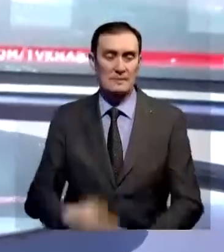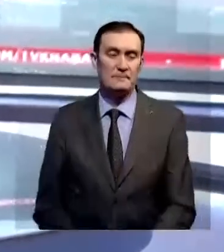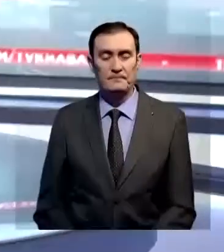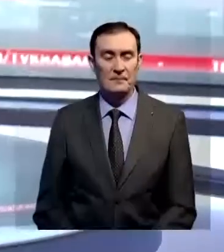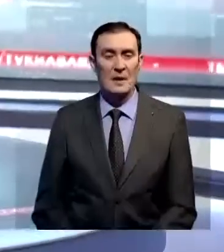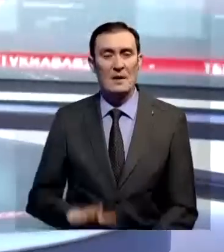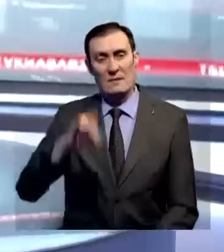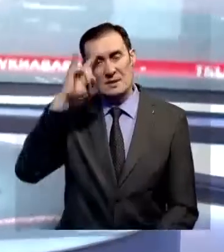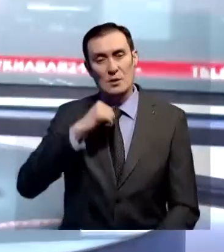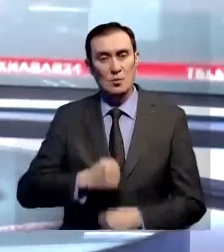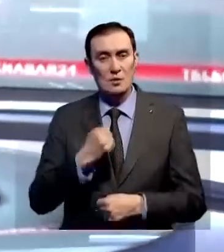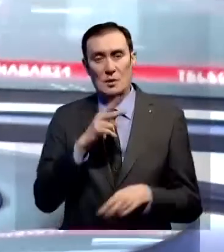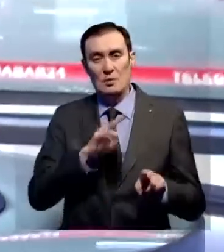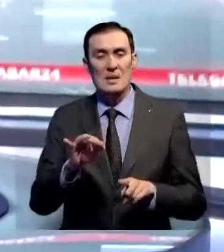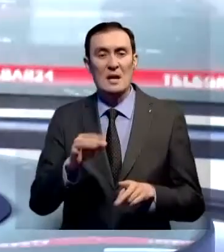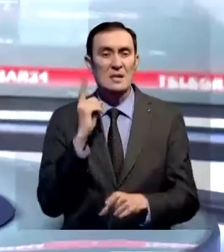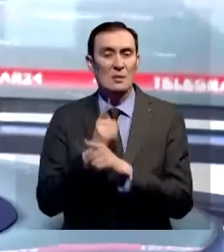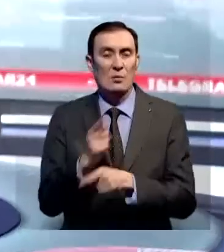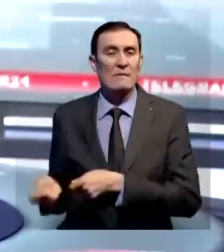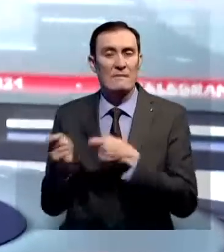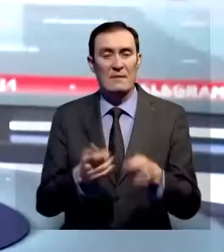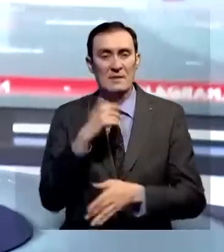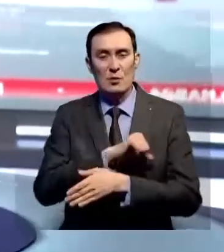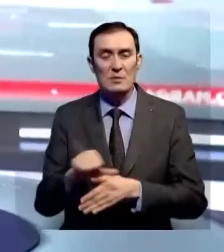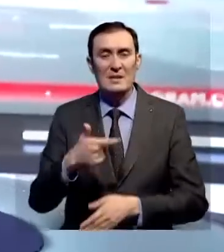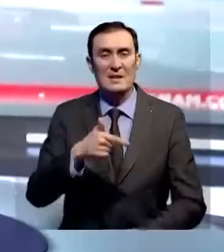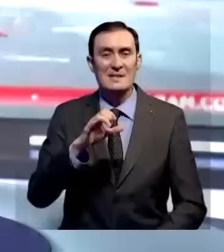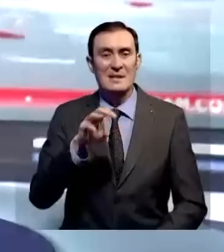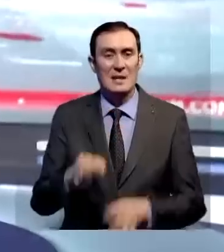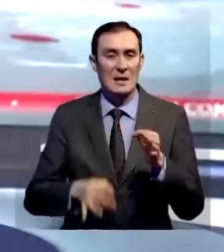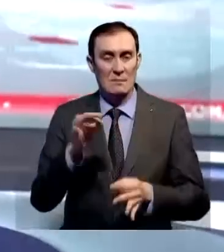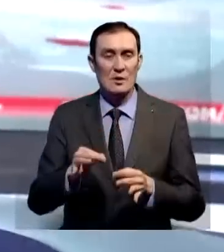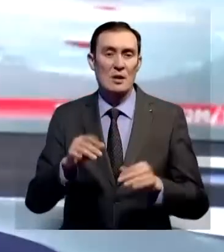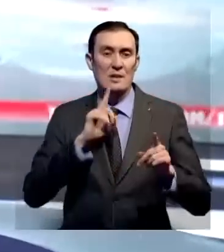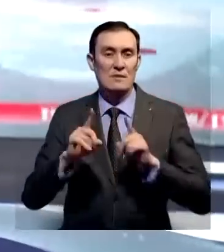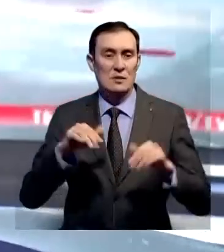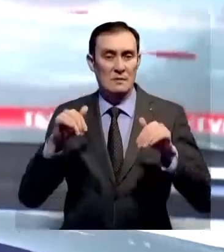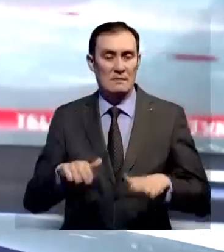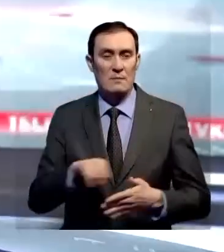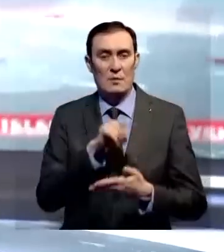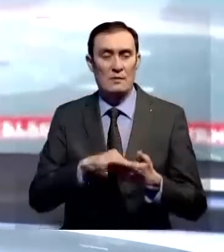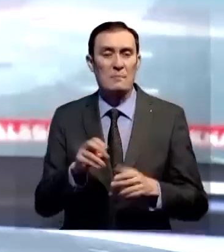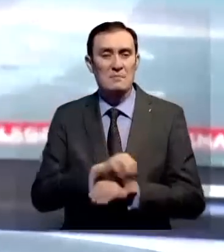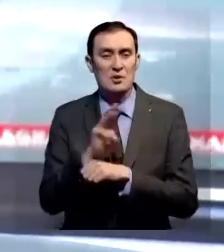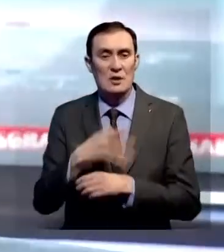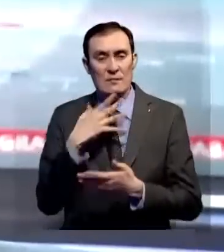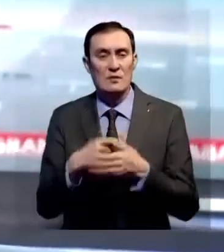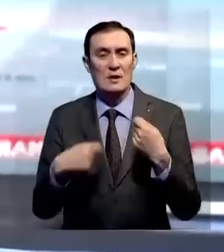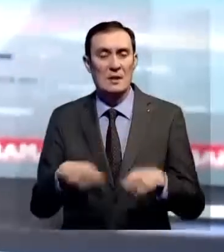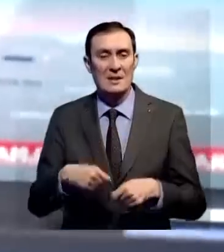В Казахстане усилят контроль за незаконным вывозом ГСМ. Решение принято на совещании по вопросам обеспечения внутреннего